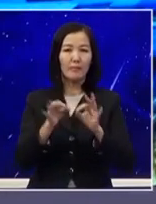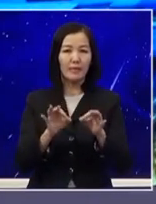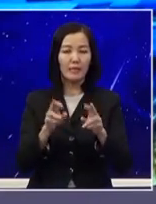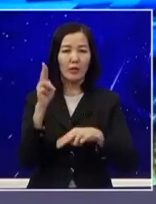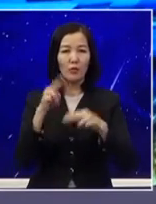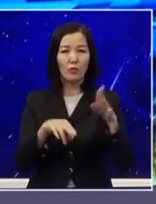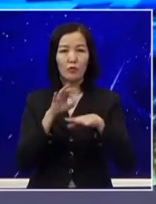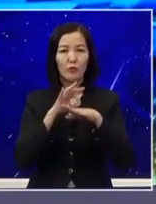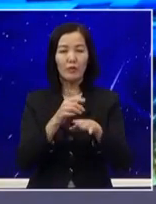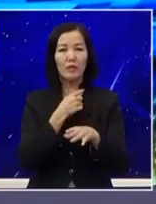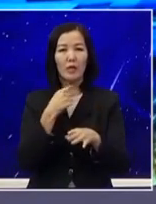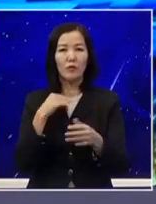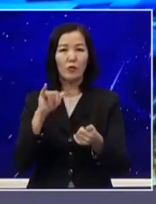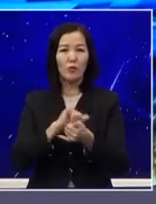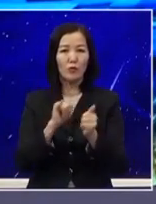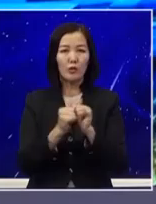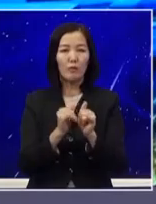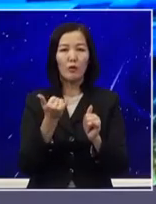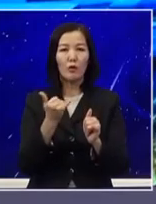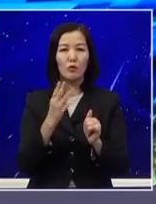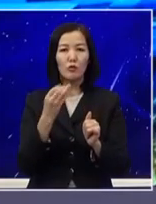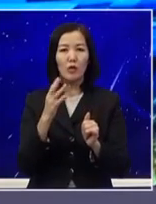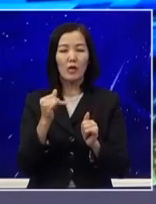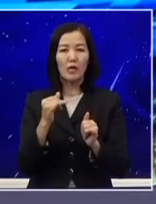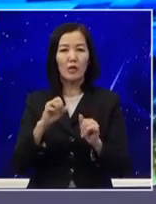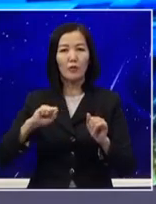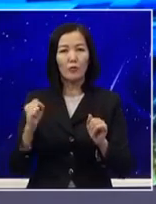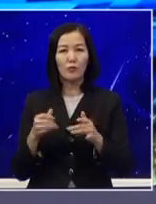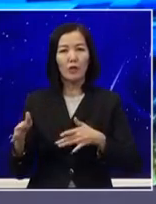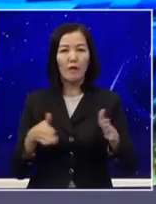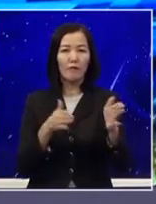Құрылыс жүріп жатқан Талдықорған Өскемен Шарал Достық автожолдарын көрді.